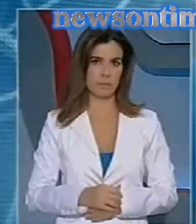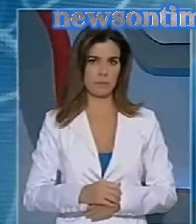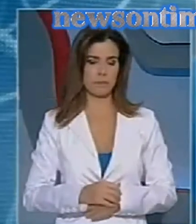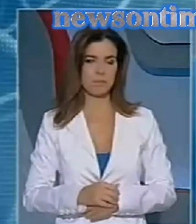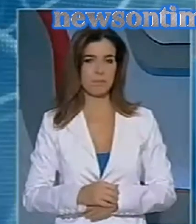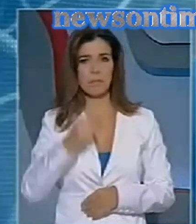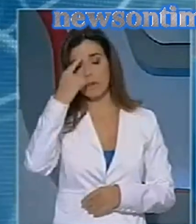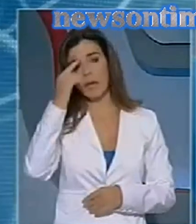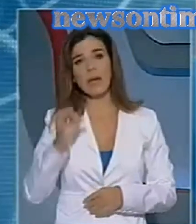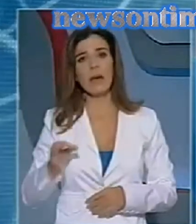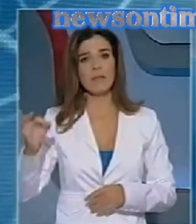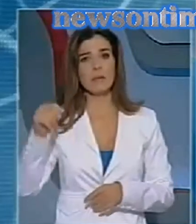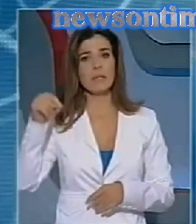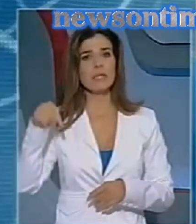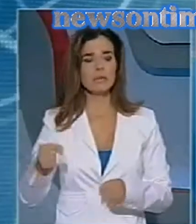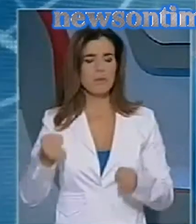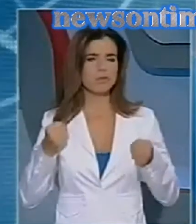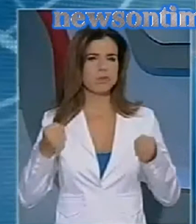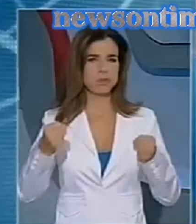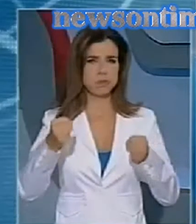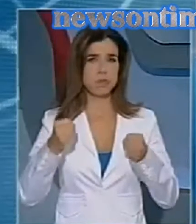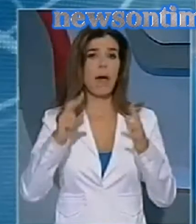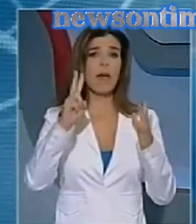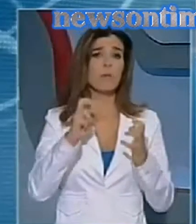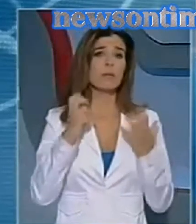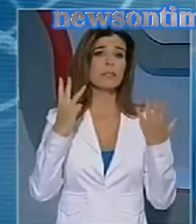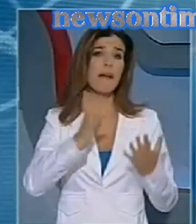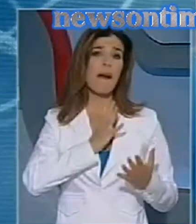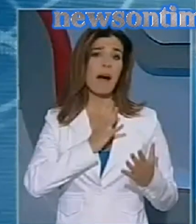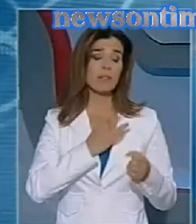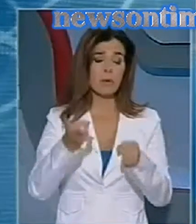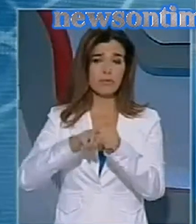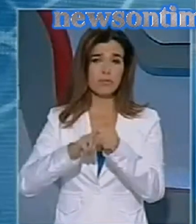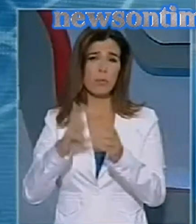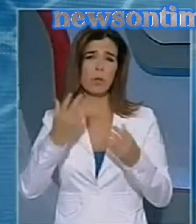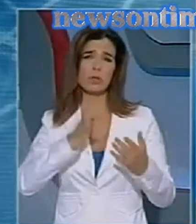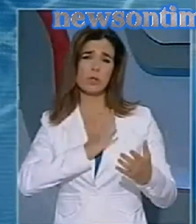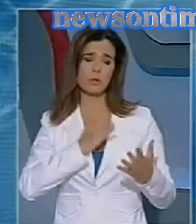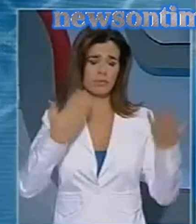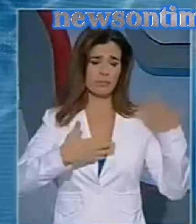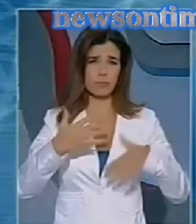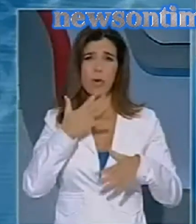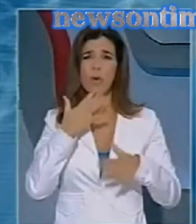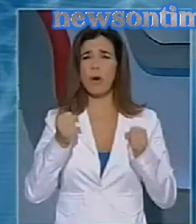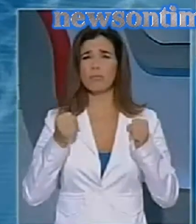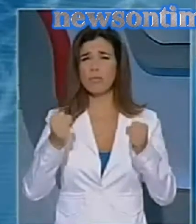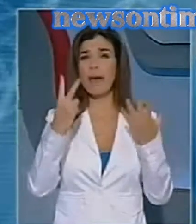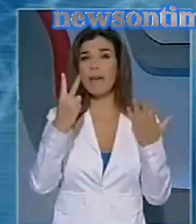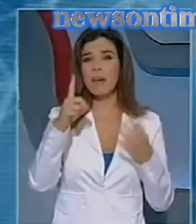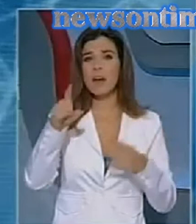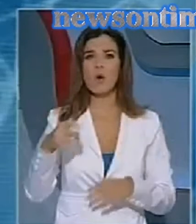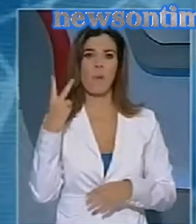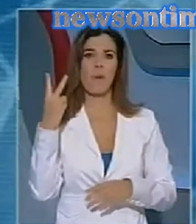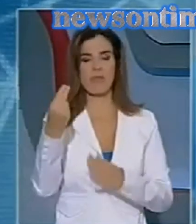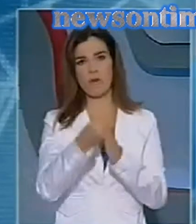Τραγικό χτύπημα του εγκέλαδου σημειώθηκε στις Φιλιππίνες. Τουλάχιστον 73 άνθρωποι βρήκαν το θάνατο και δεκάδες τραυματίστηκαν από τον σεισμό μεγέθους